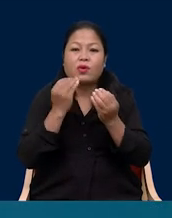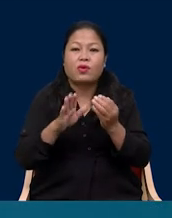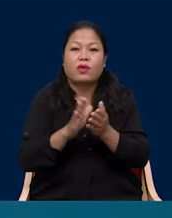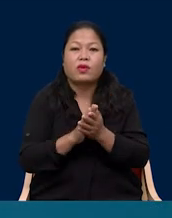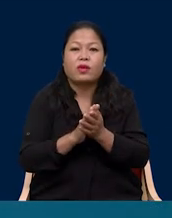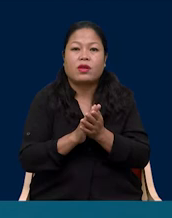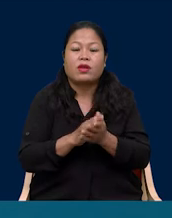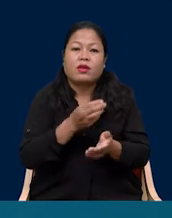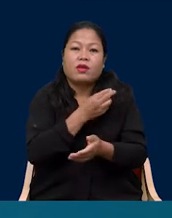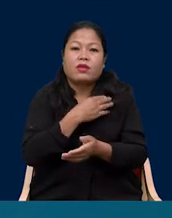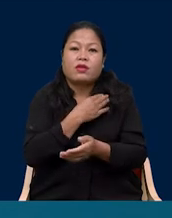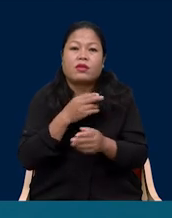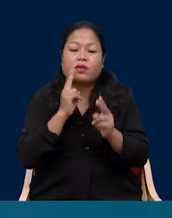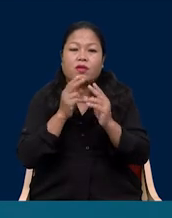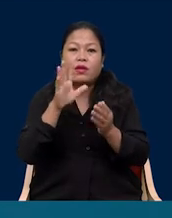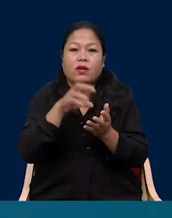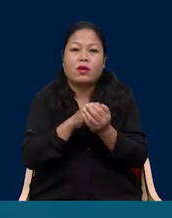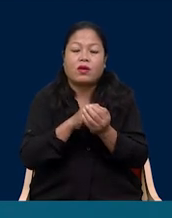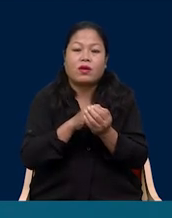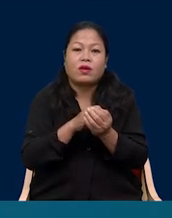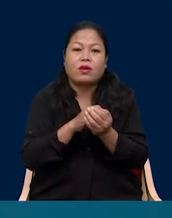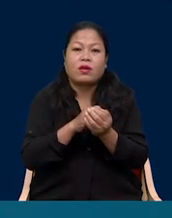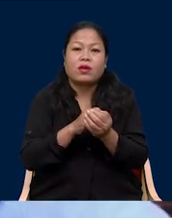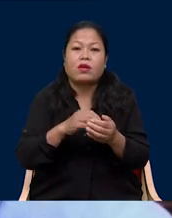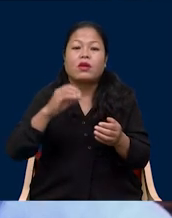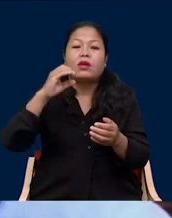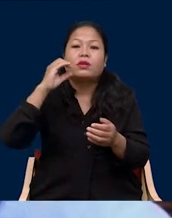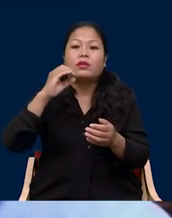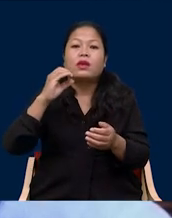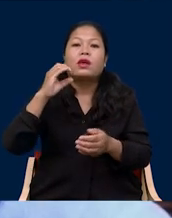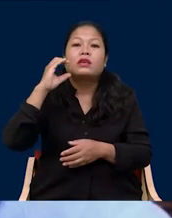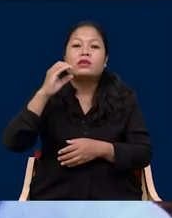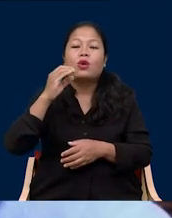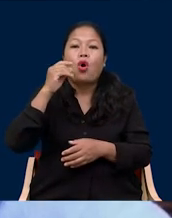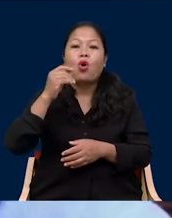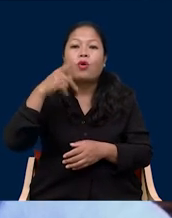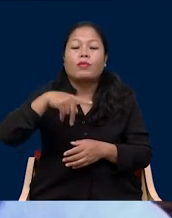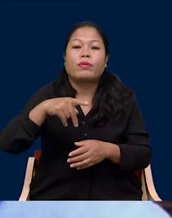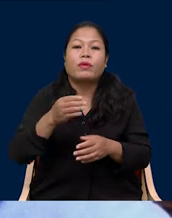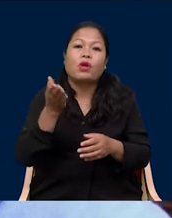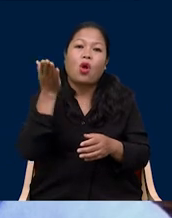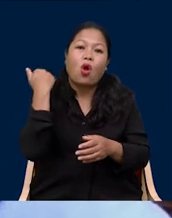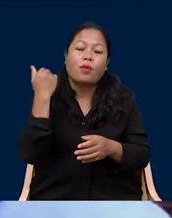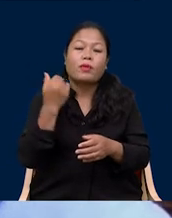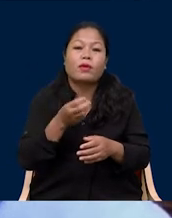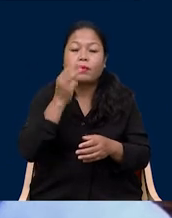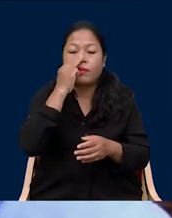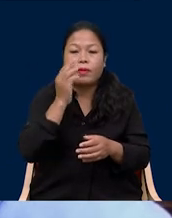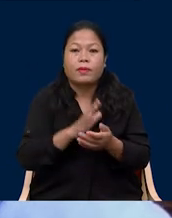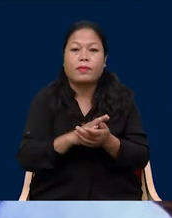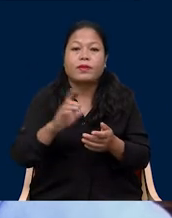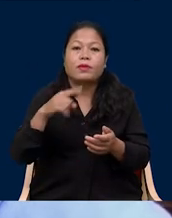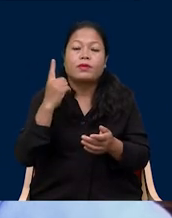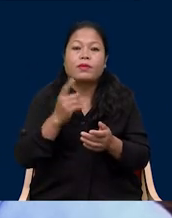अलिअलि कुरा हुन्थ्यो तर यो सिरियसली यो रूपलाई चाहिँ लिएको थिएन। यो COP15 अथवा भन्दा अगाडि प्यारिसमा हुने कप अगाडि चाहिँ लिमामा